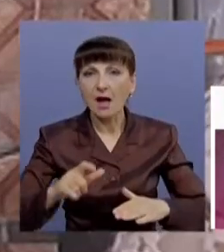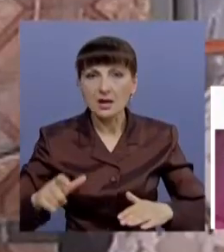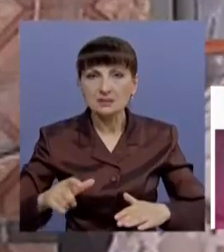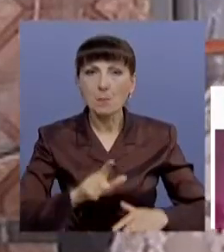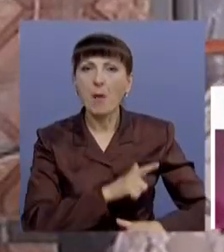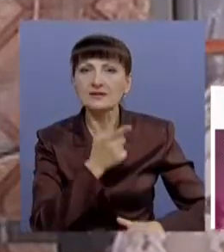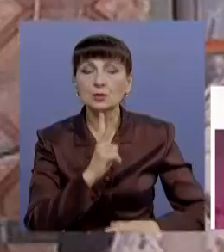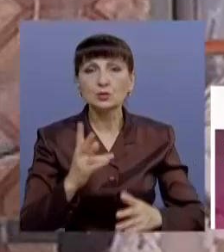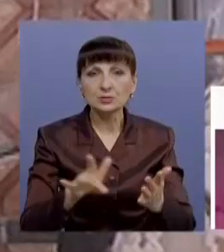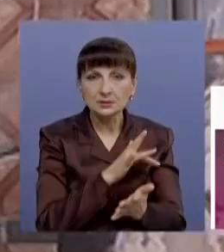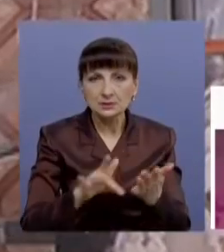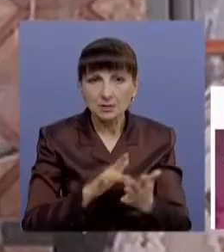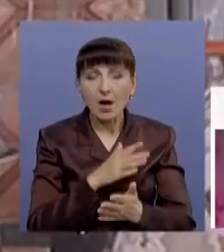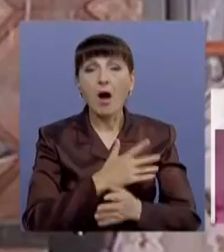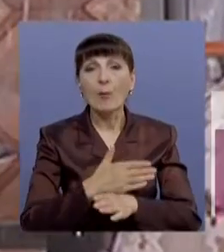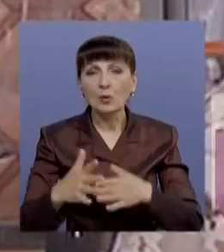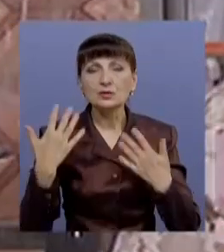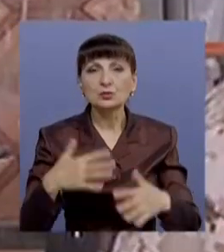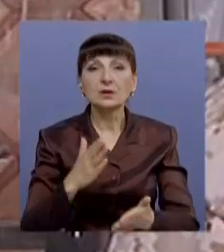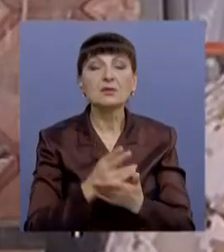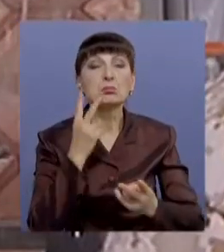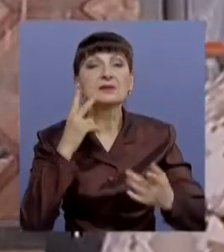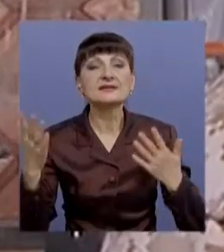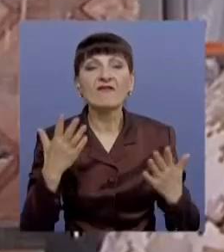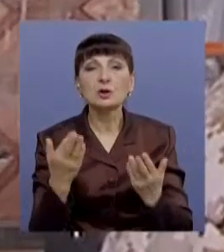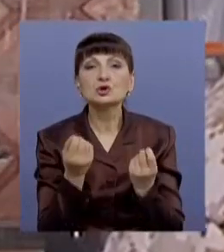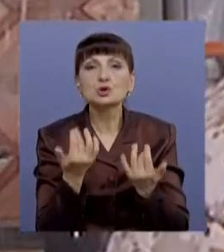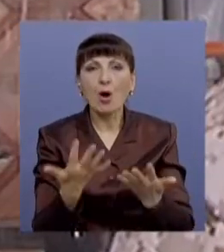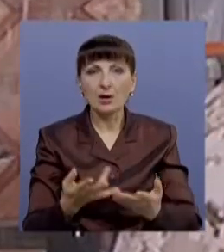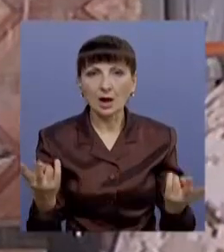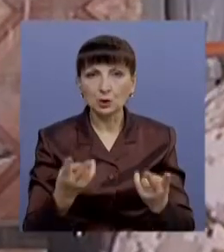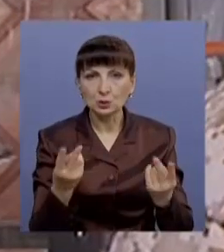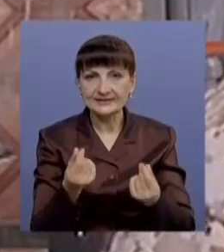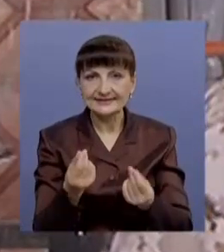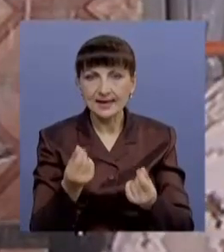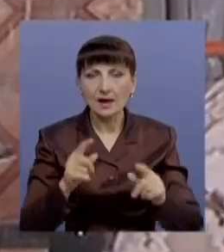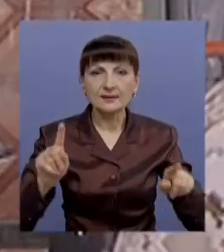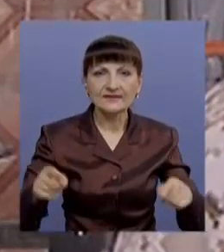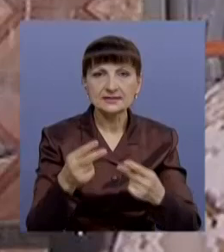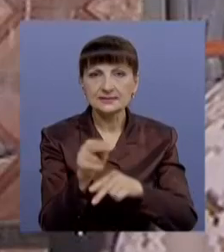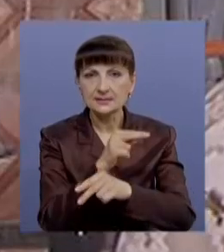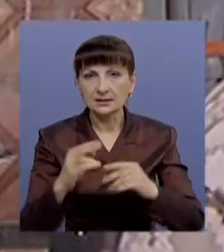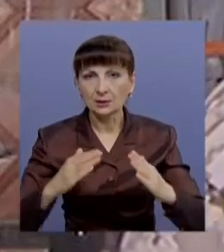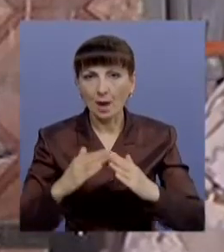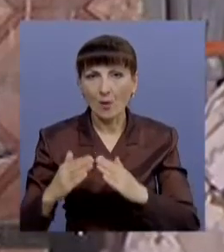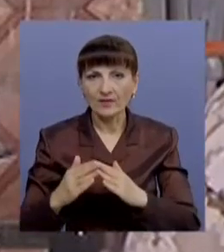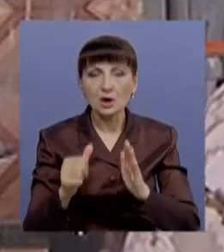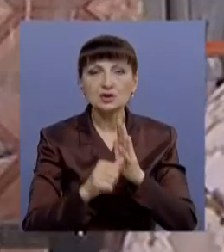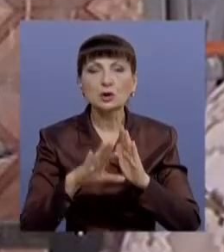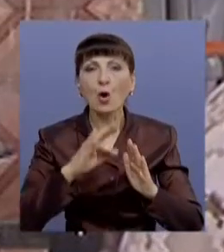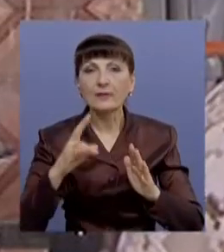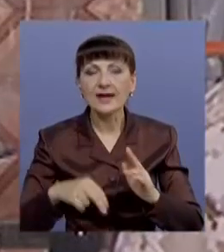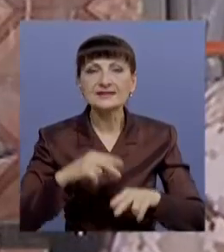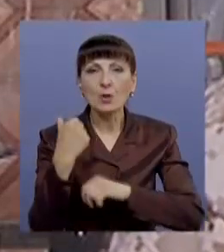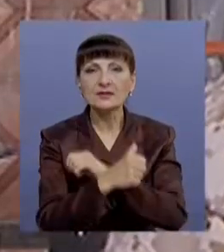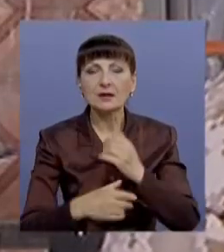помогут составить смету. После этого уже будем иметь представление о том, сколько нам нужно средств на восстановление жилых объектов. 60 тонн стройматериалов